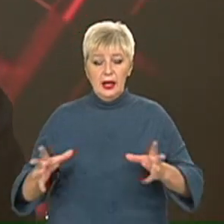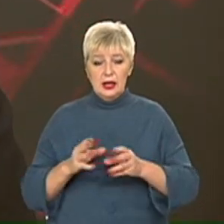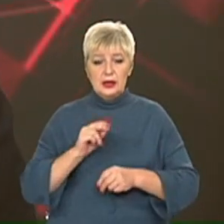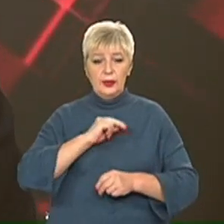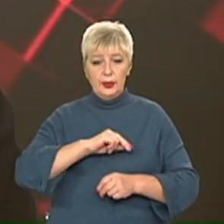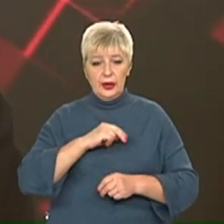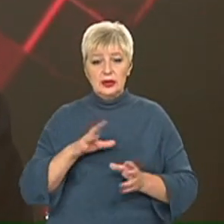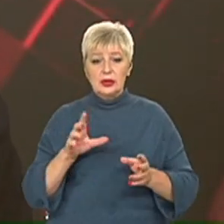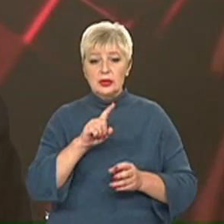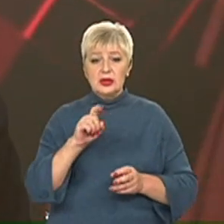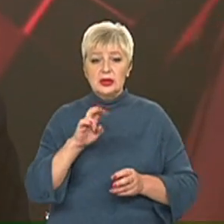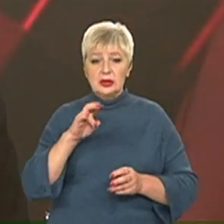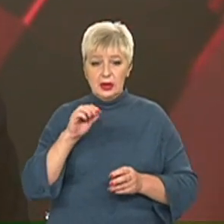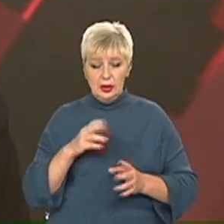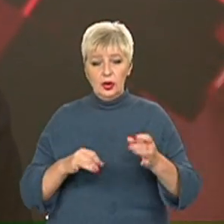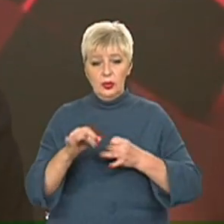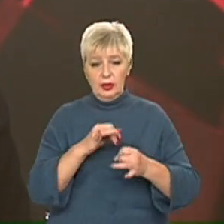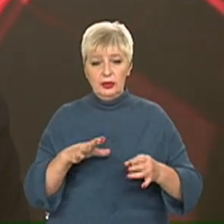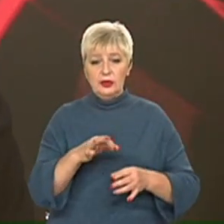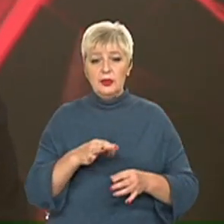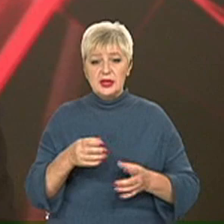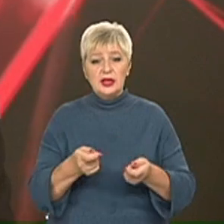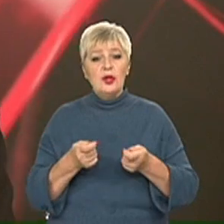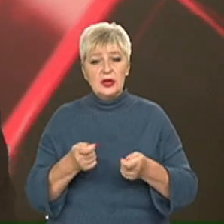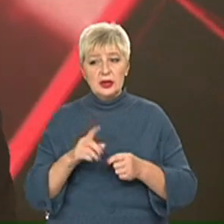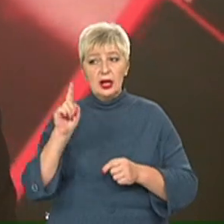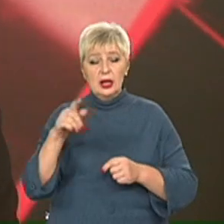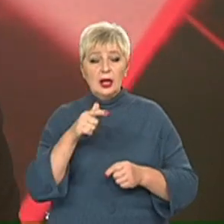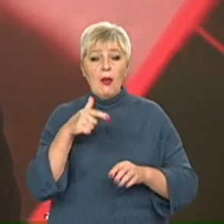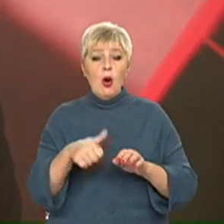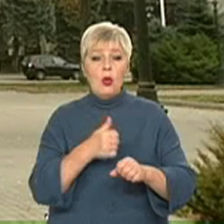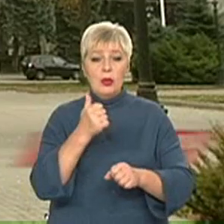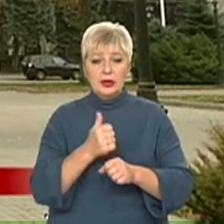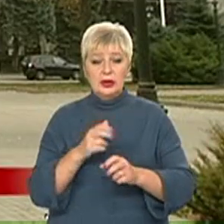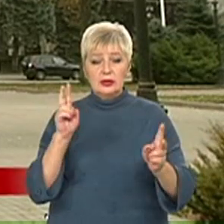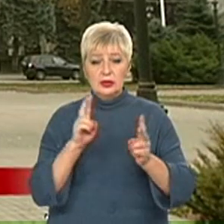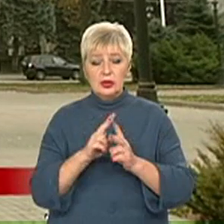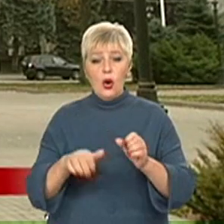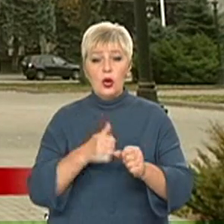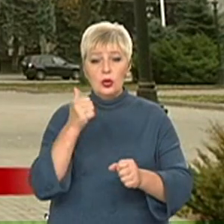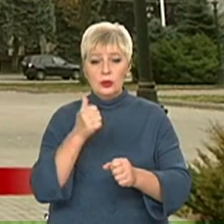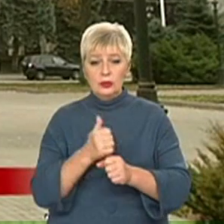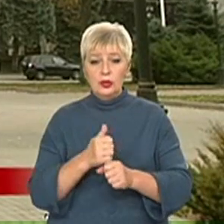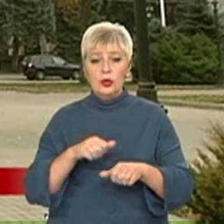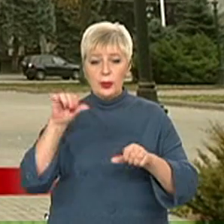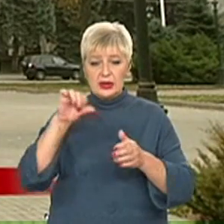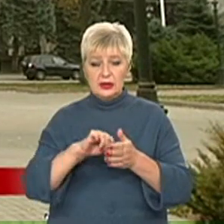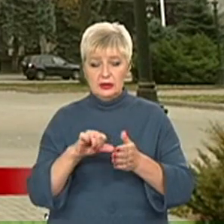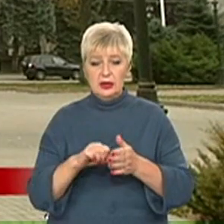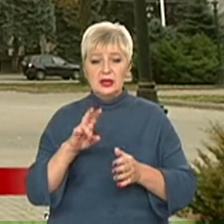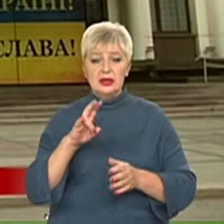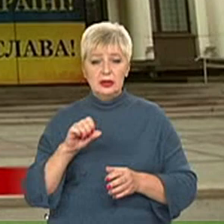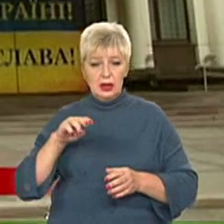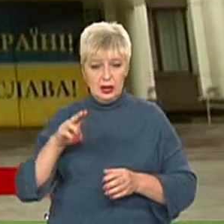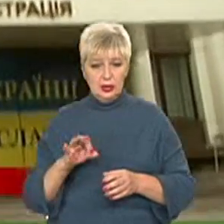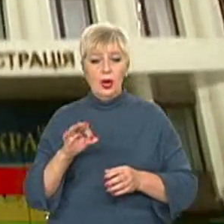Співпрацю із НАТО обговорювали сьогодні в обласній адміністрації. Там губернатор зустрівся з головою представництва Північно-Атлантичного альянсу